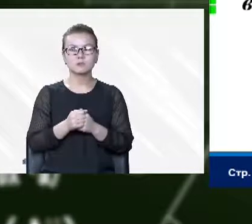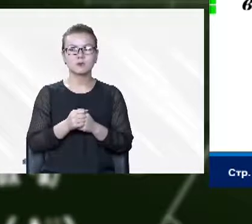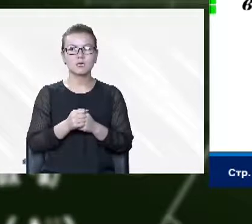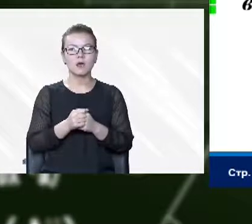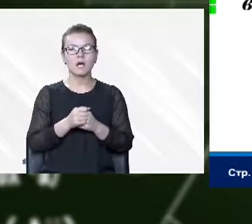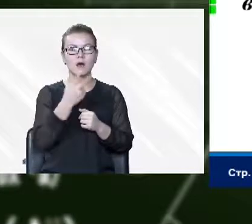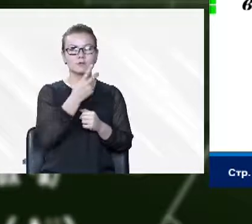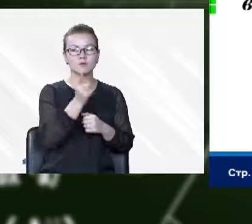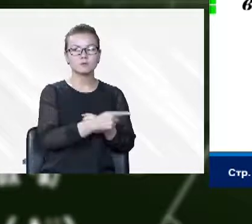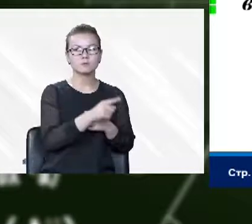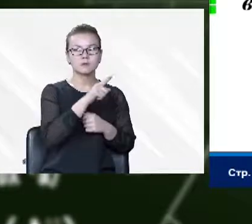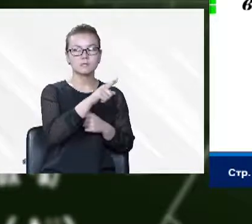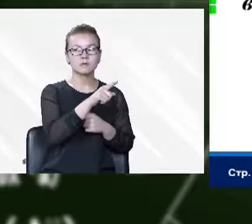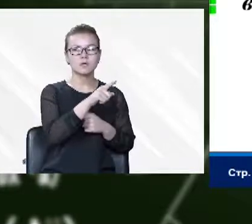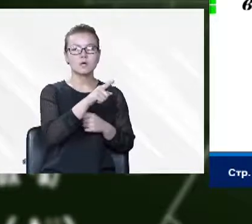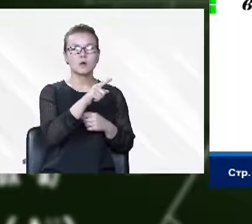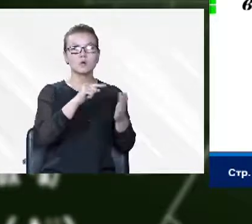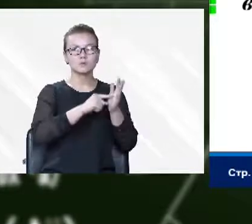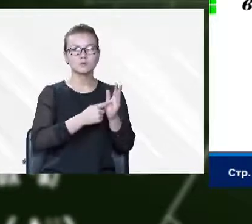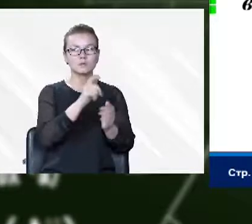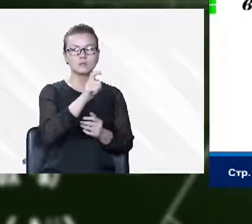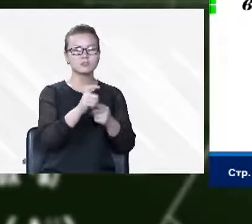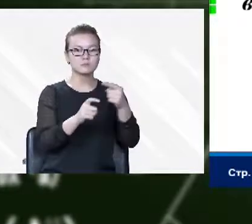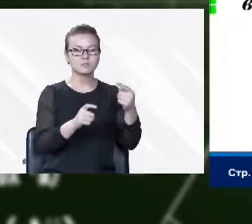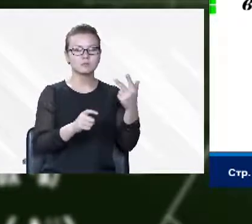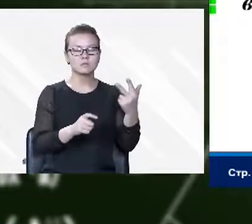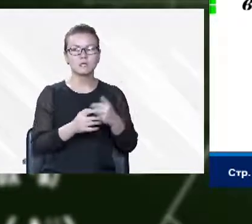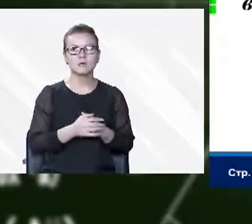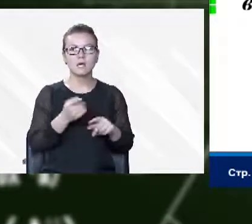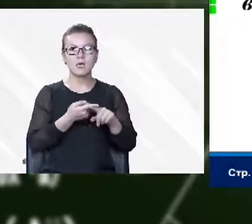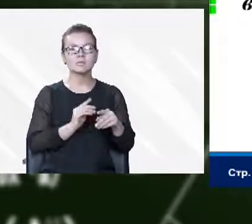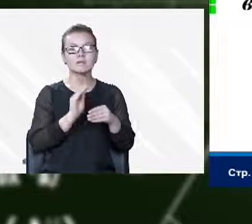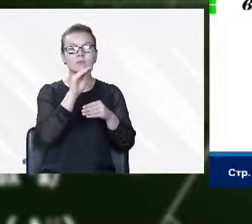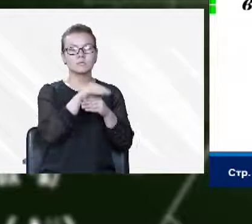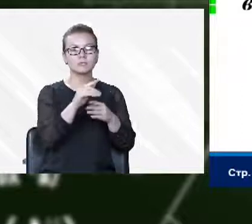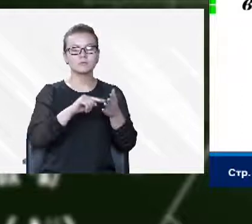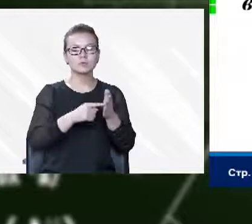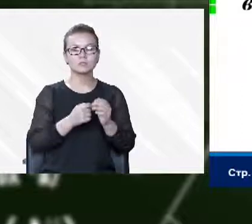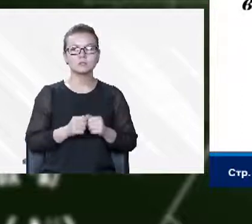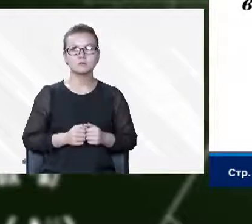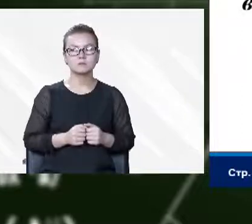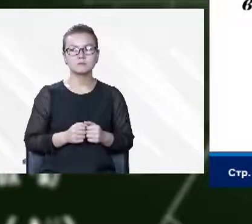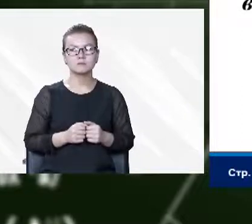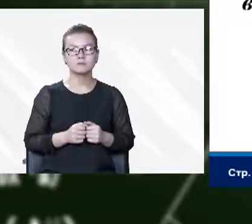числитель, и знаменатель этой дроби домножим на x минус 3. Это дополнительные множители.